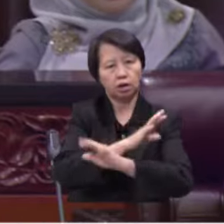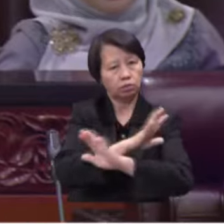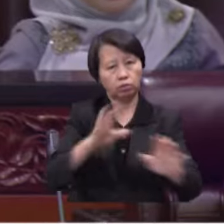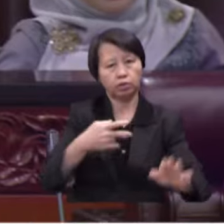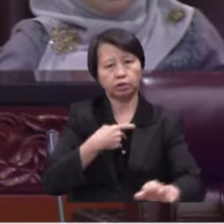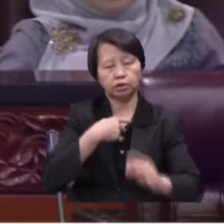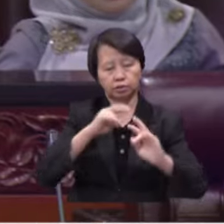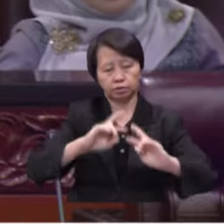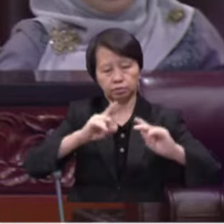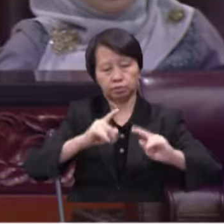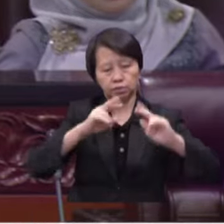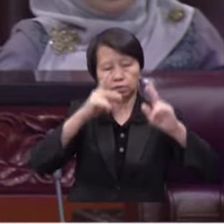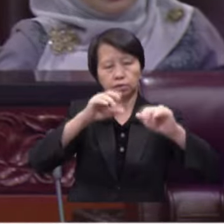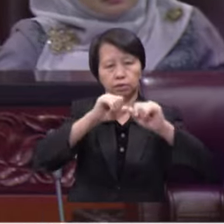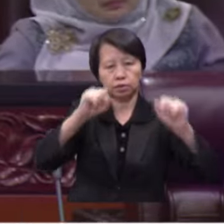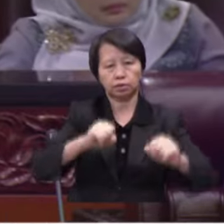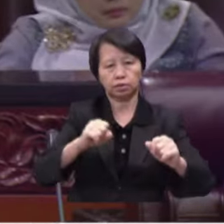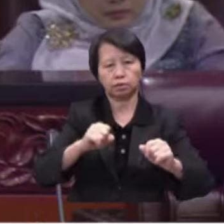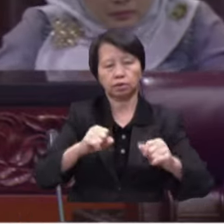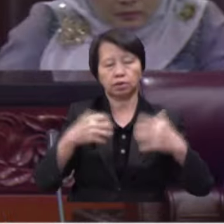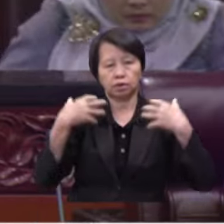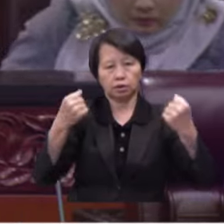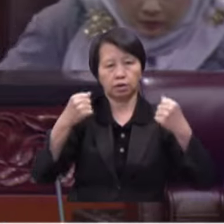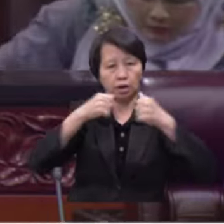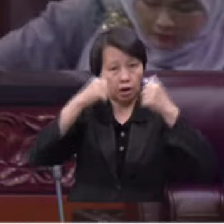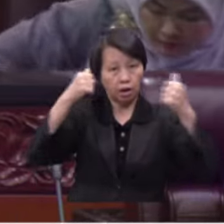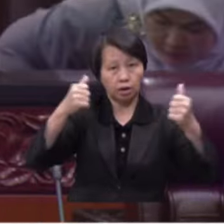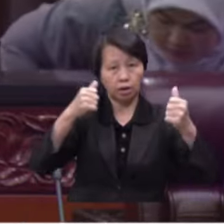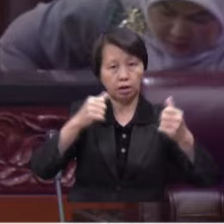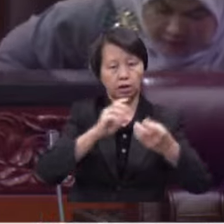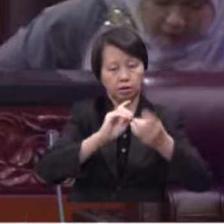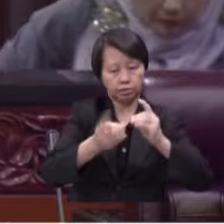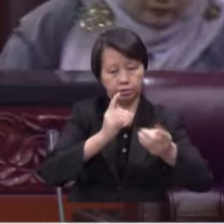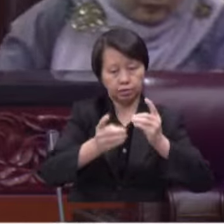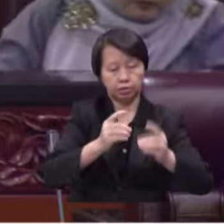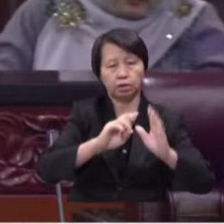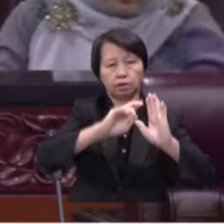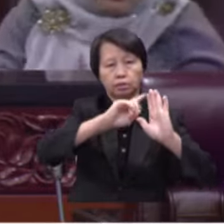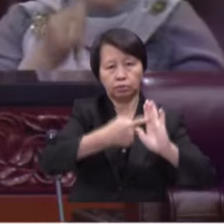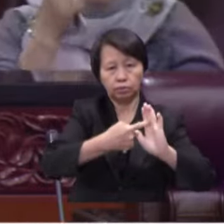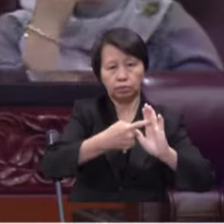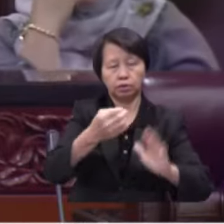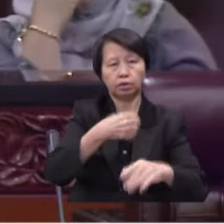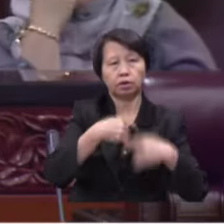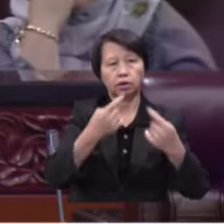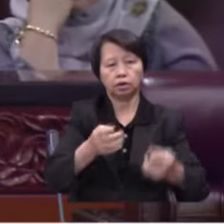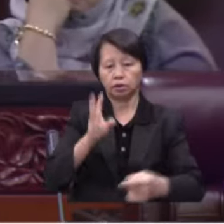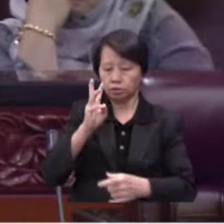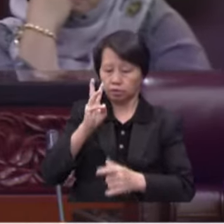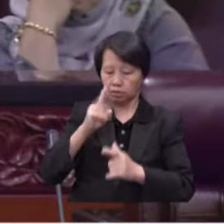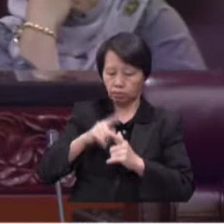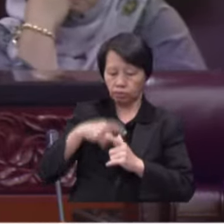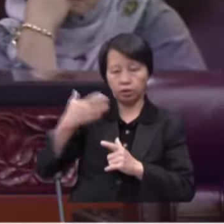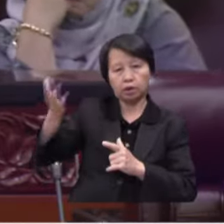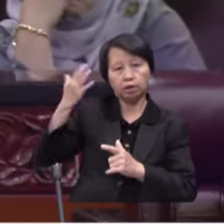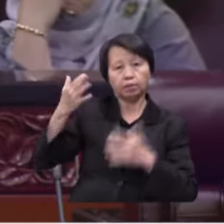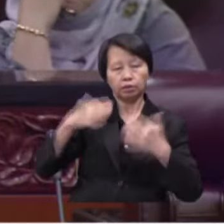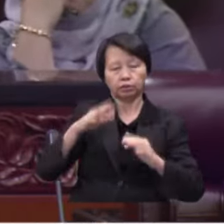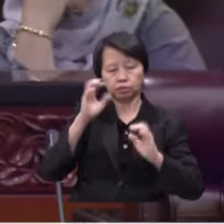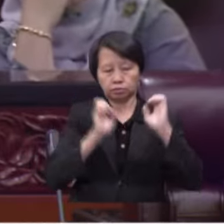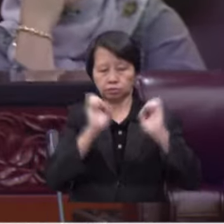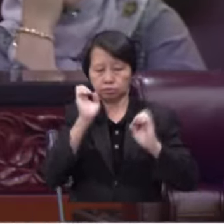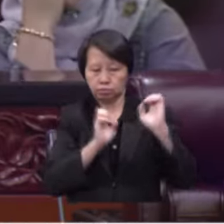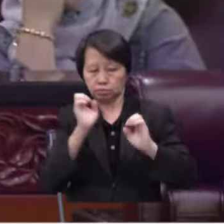sekadar meningkatkan sistem kesehatan awam proses pendidikan telah memulai dan sejak 6 bulan yang lepas kita telah menilai